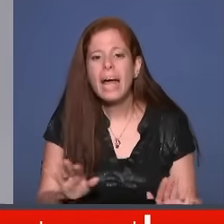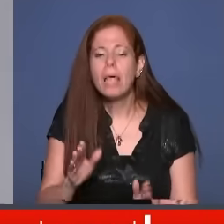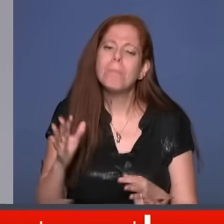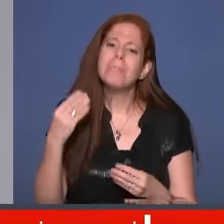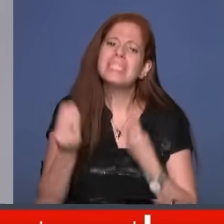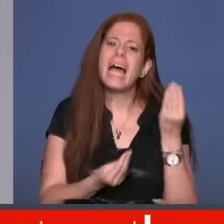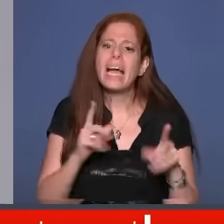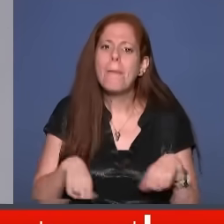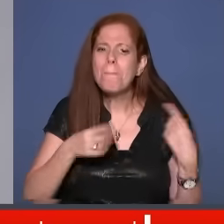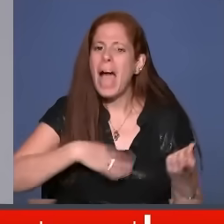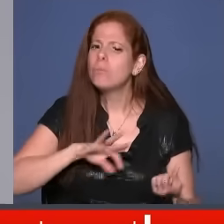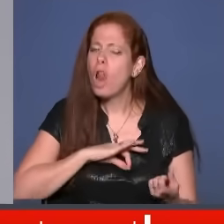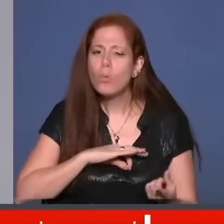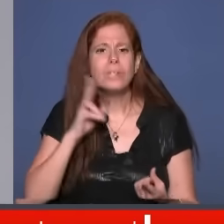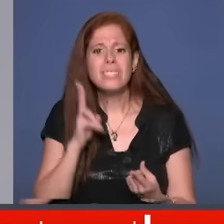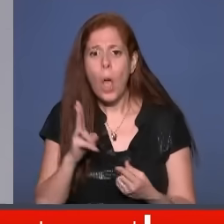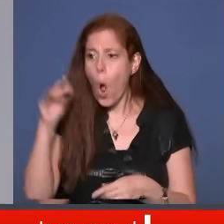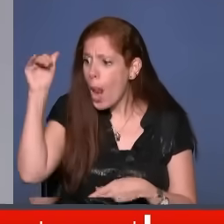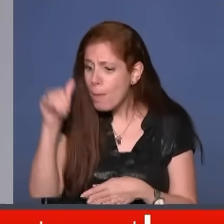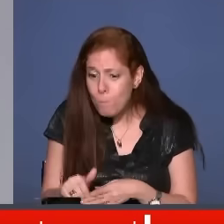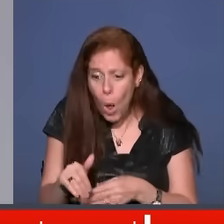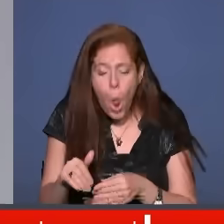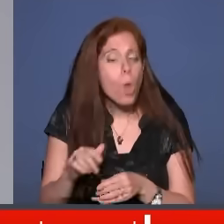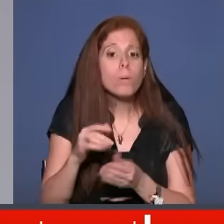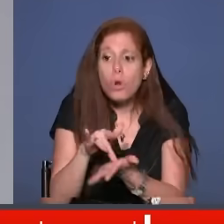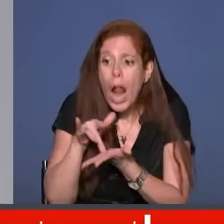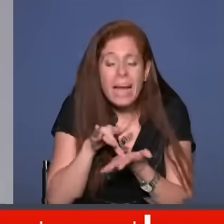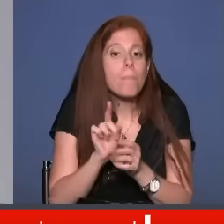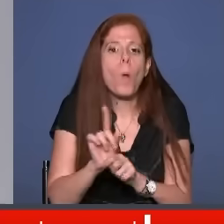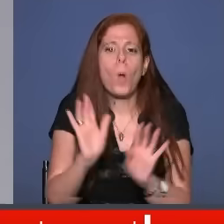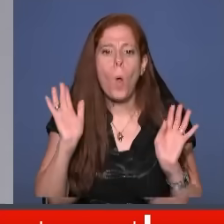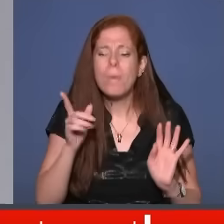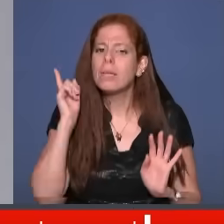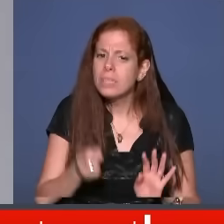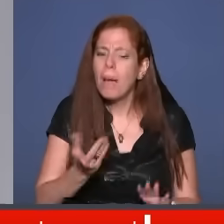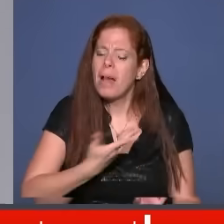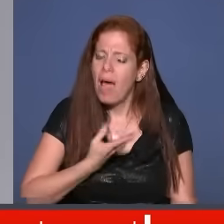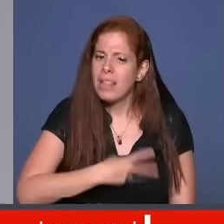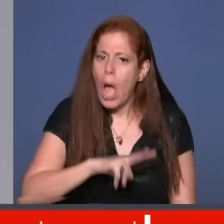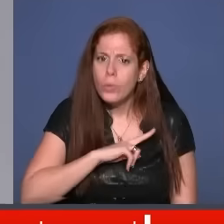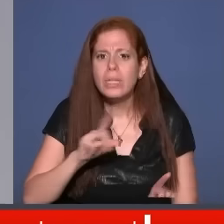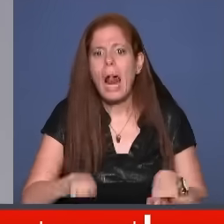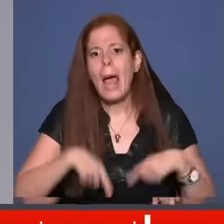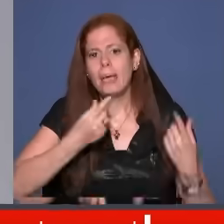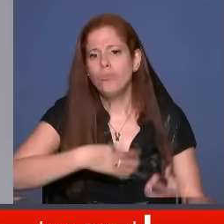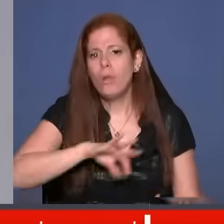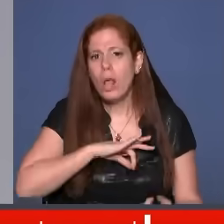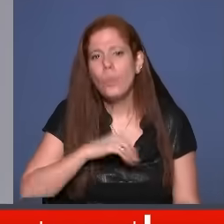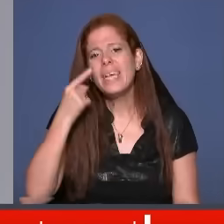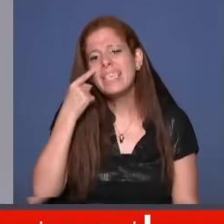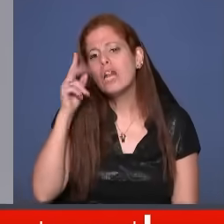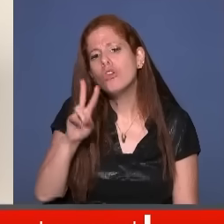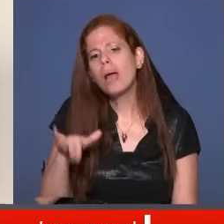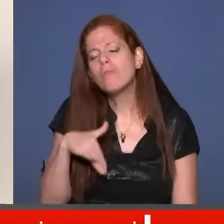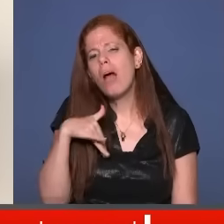רוסית, זה יכול ליפול כל רגע בכל מקום, ואתם צריכים לקחת אחריות על החיים שלנו, כי נראה לי שיש לכם כבר מספיק דם